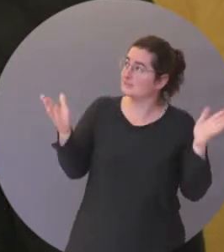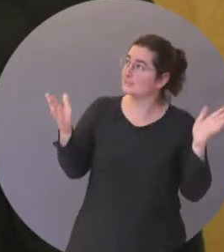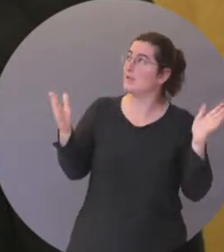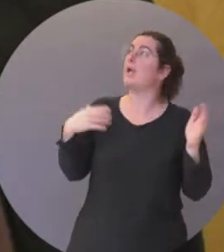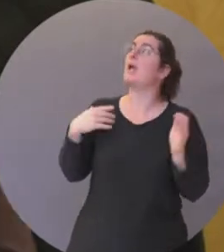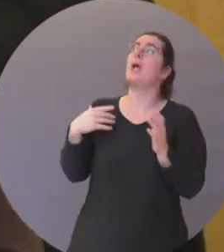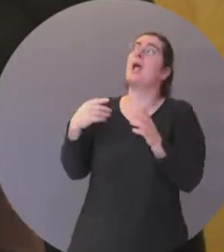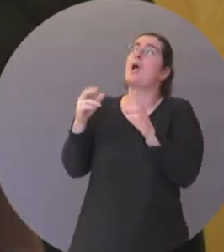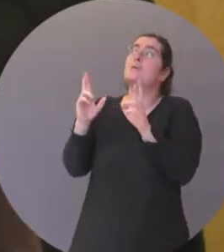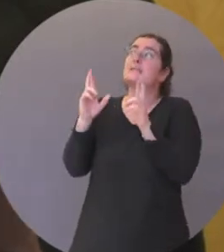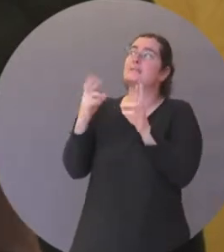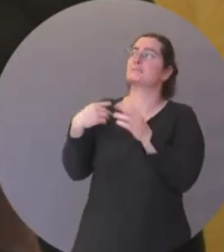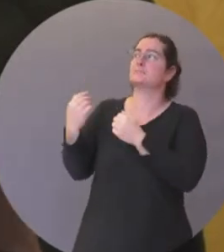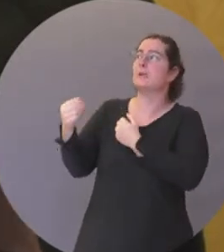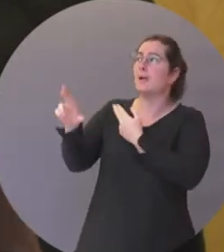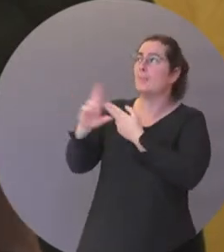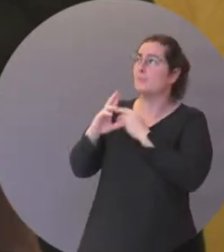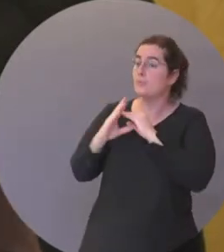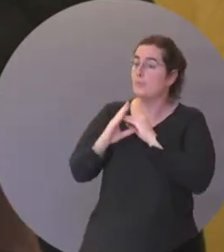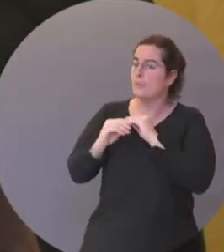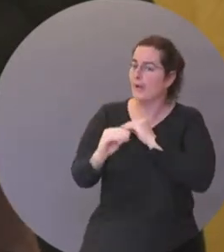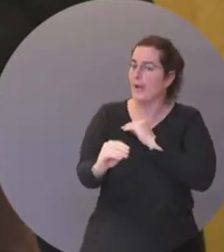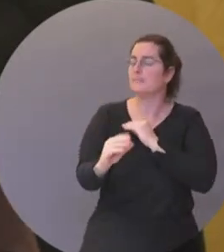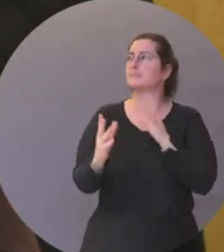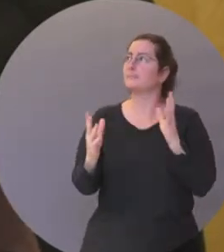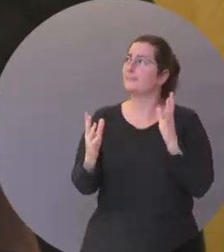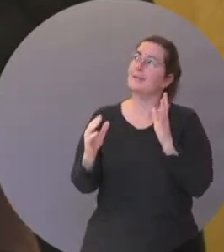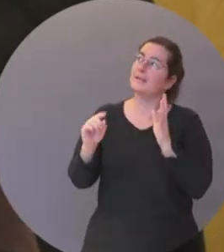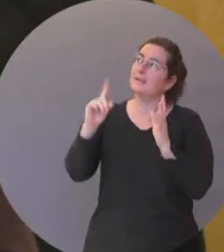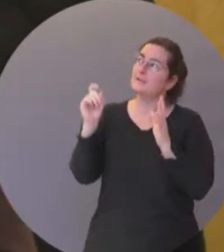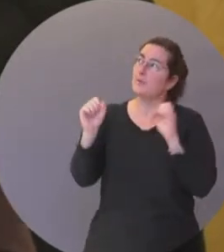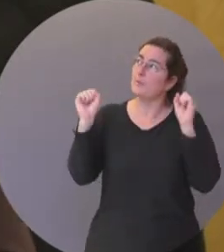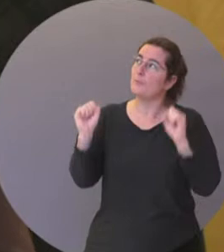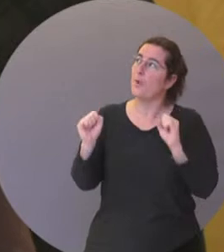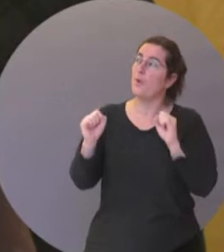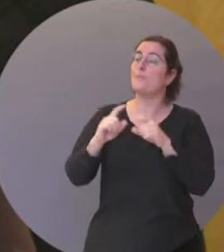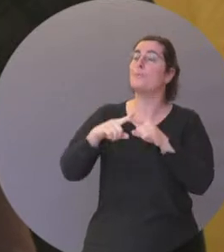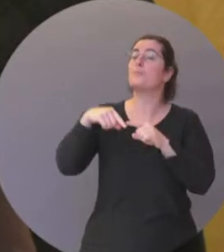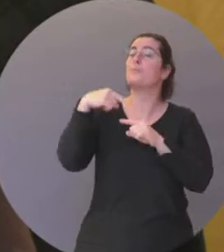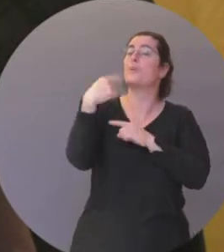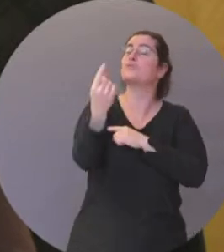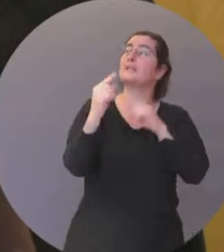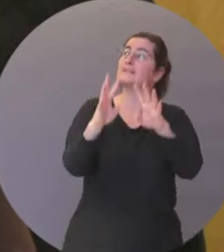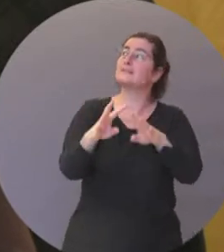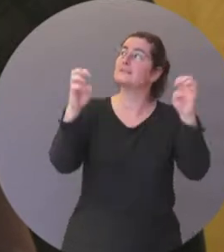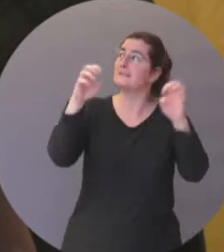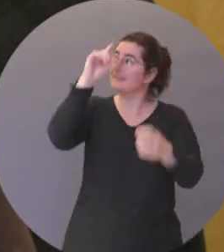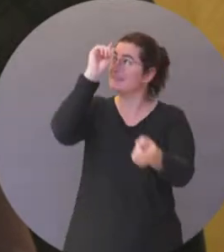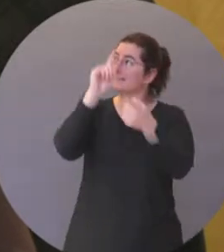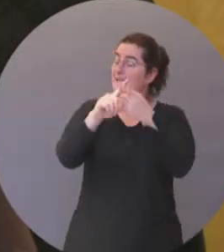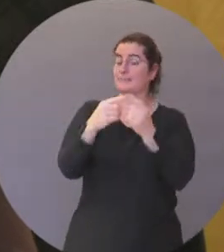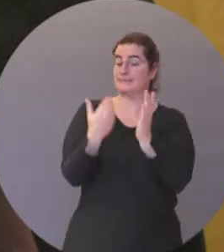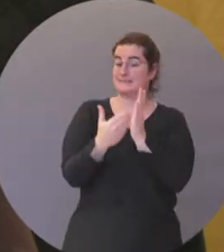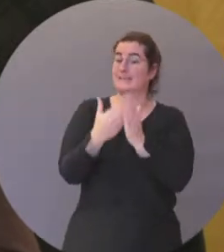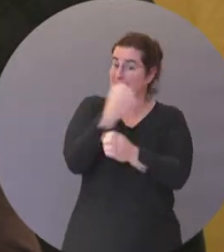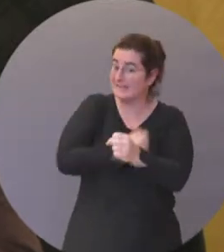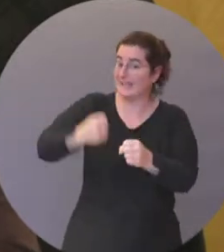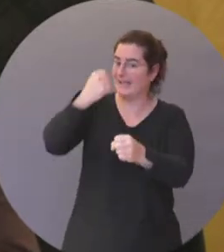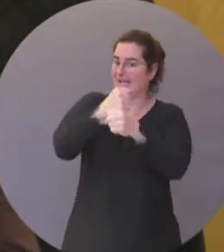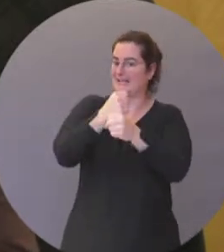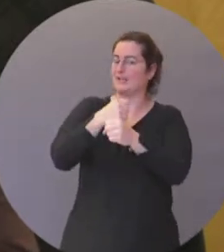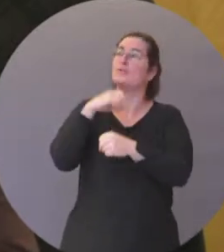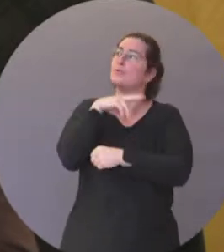réponse aussi très concrète pouvons-nous envisager la mise à l'ordre du jour de la prochaine séance plénière la création de ce dispositif